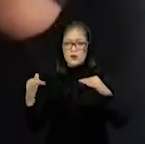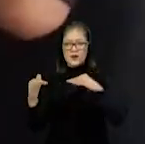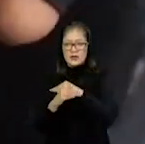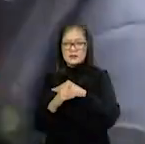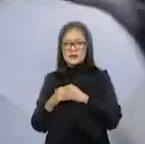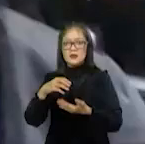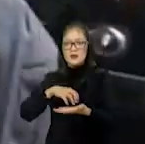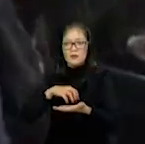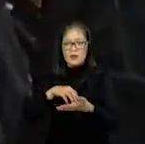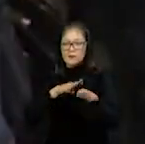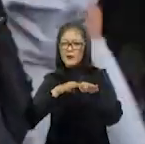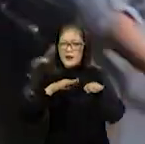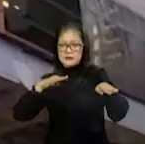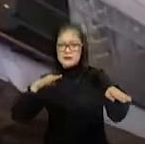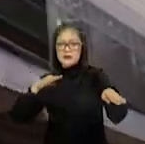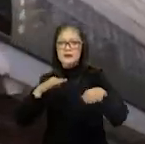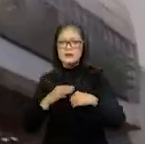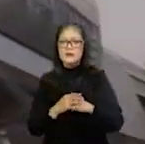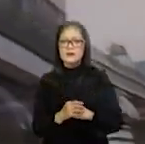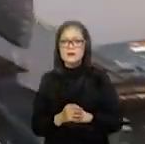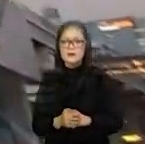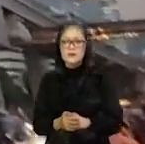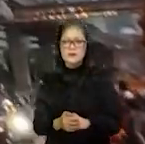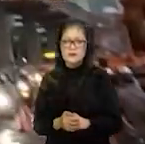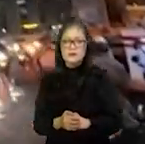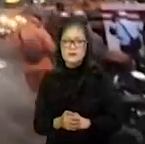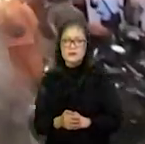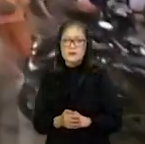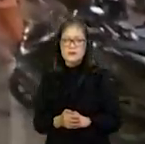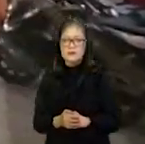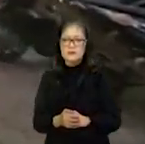sempat macet. Dari Jakarta, Helmi Sajangbati, iNews, melaporkan.